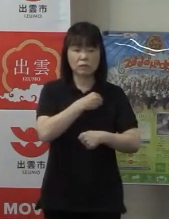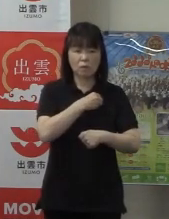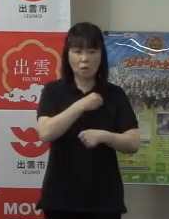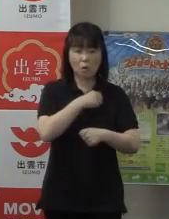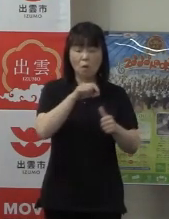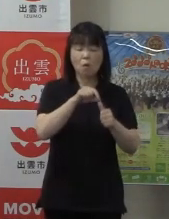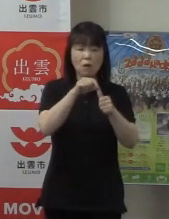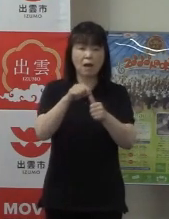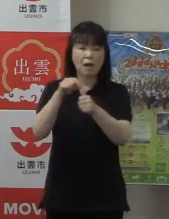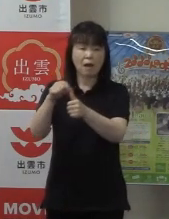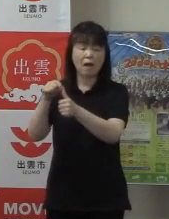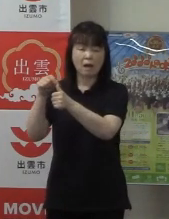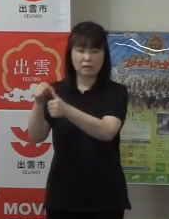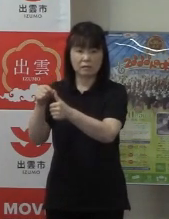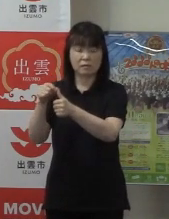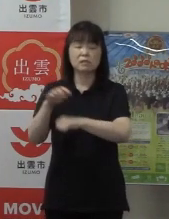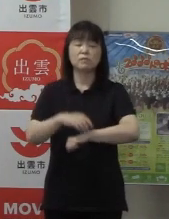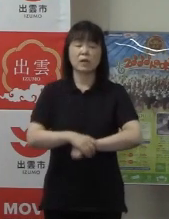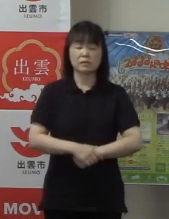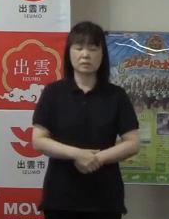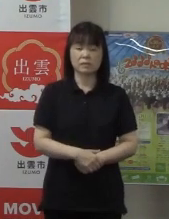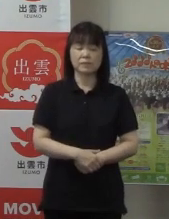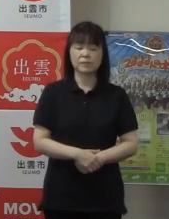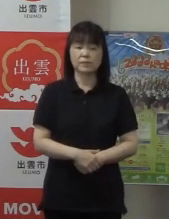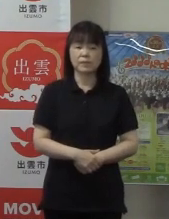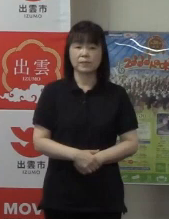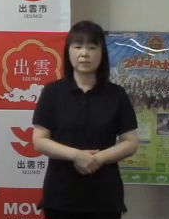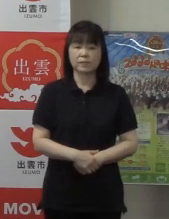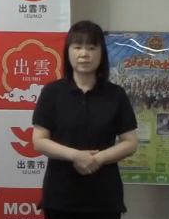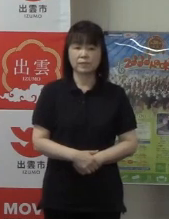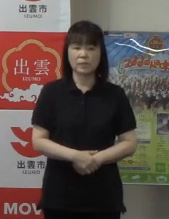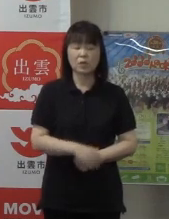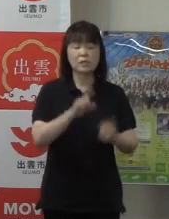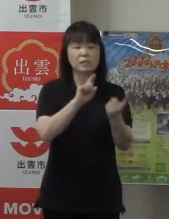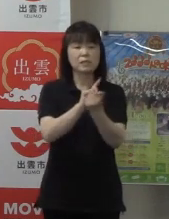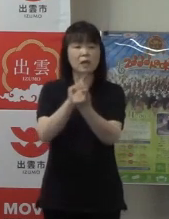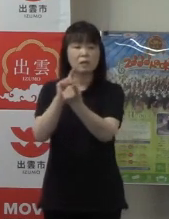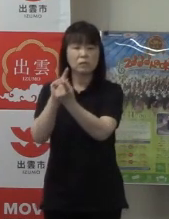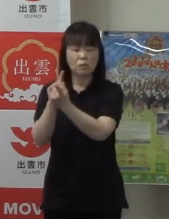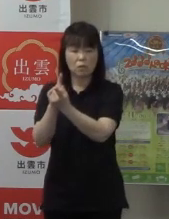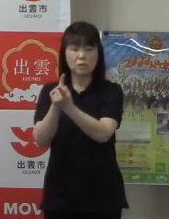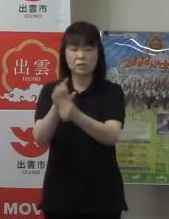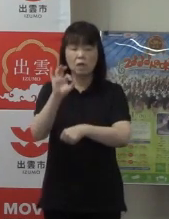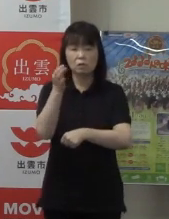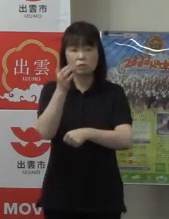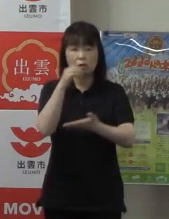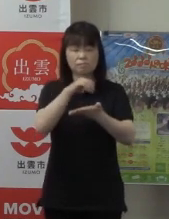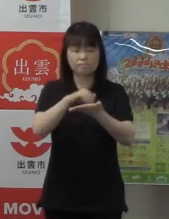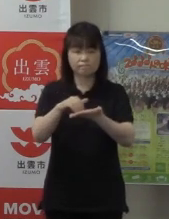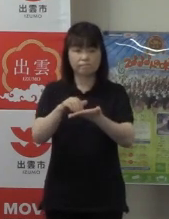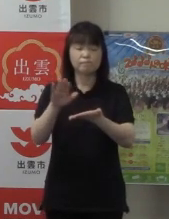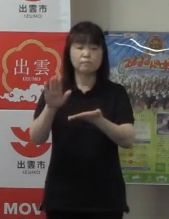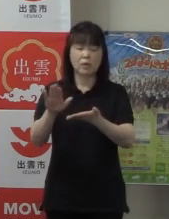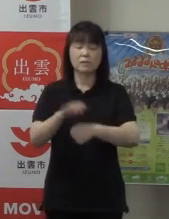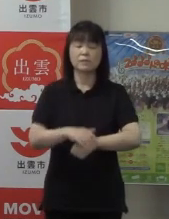というか3つの施設が増えておりますので、それに対応するものであります。